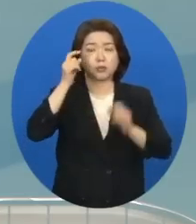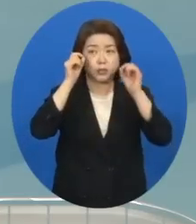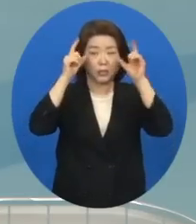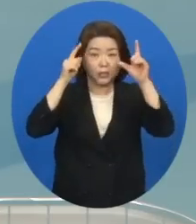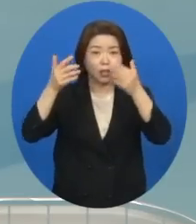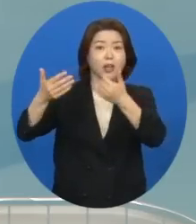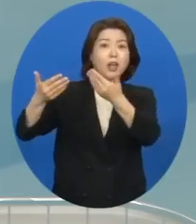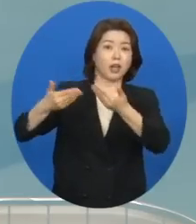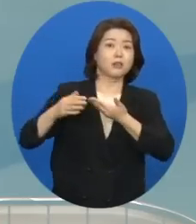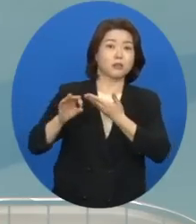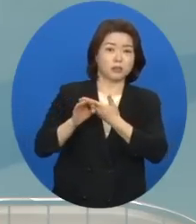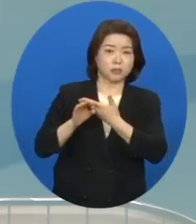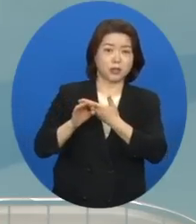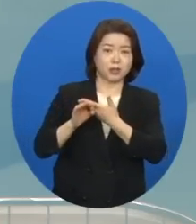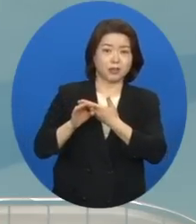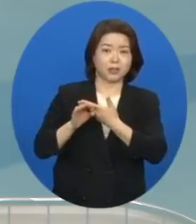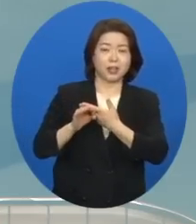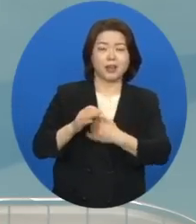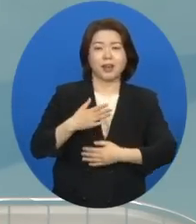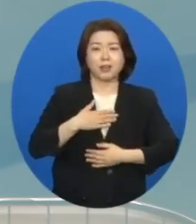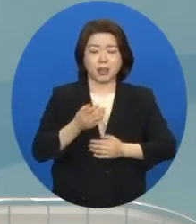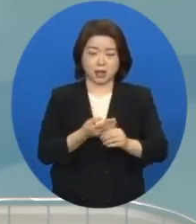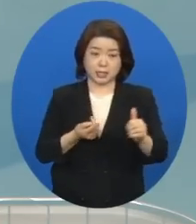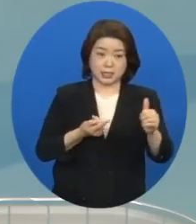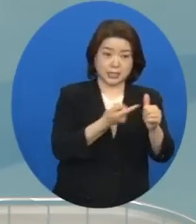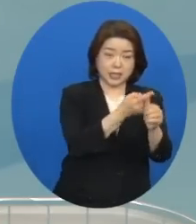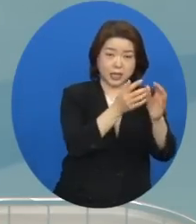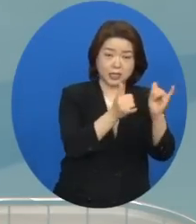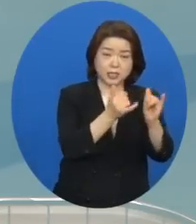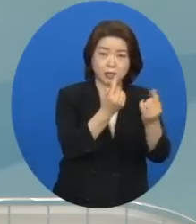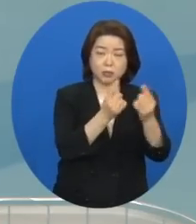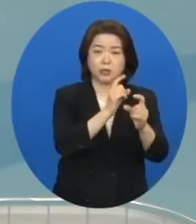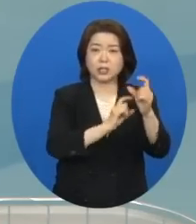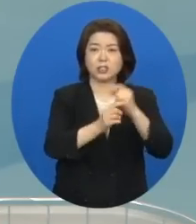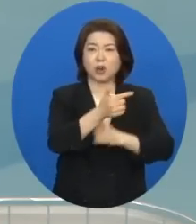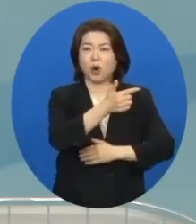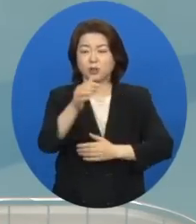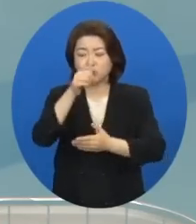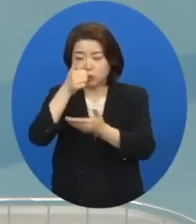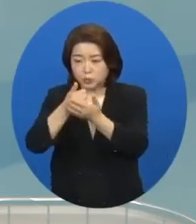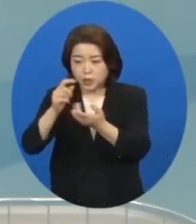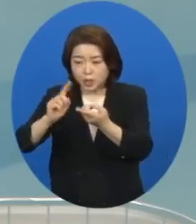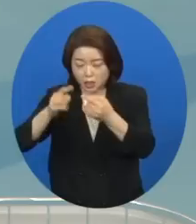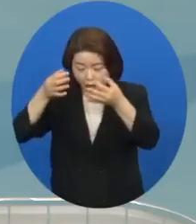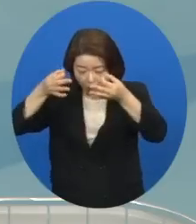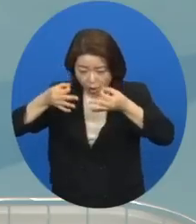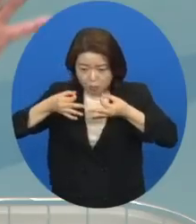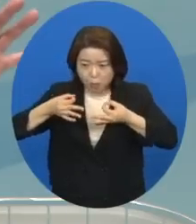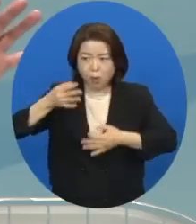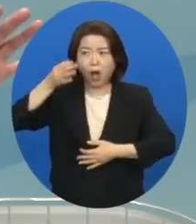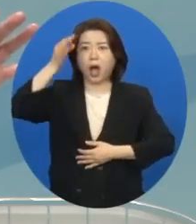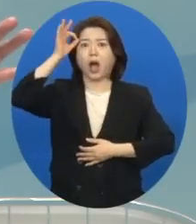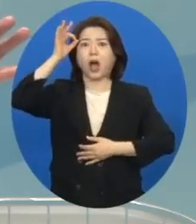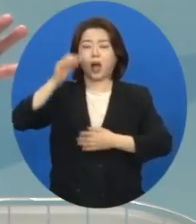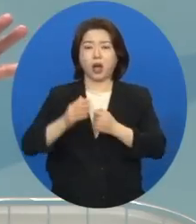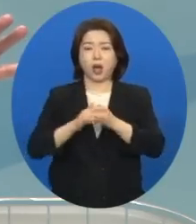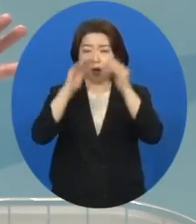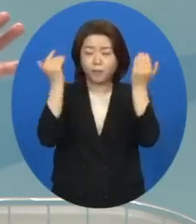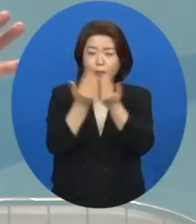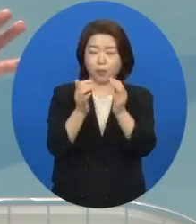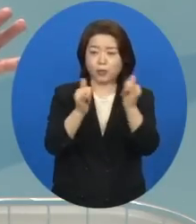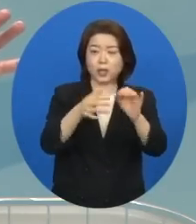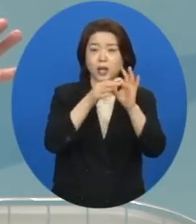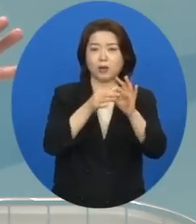해주시면 우리는 살인자보다 더 큰 죄인이라는 사실이 깨달아져요. 그래서 모든 인간관계가